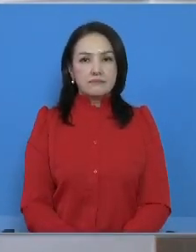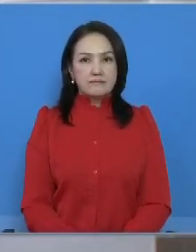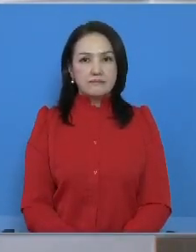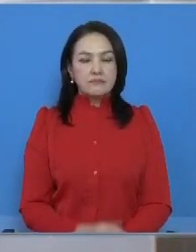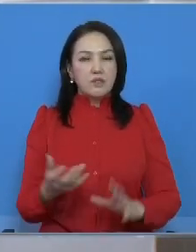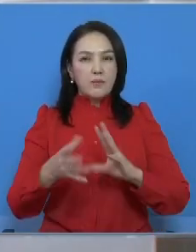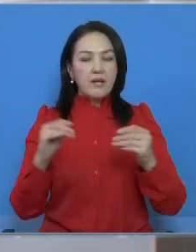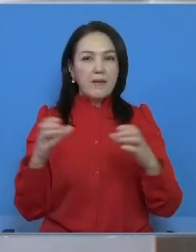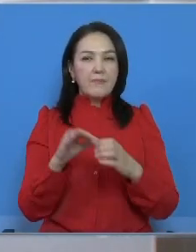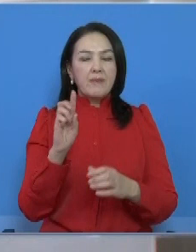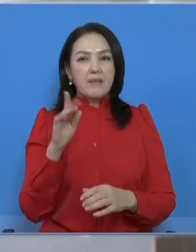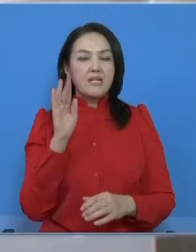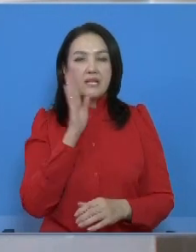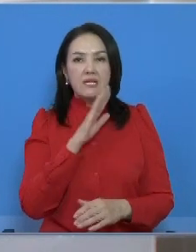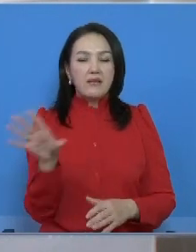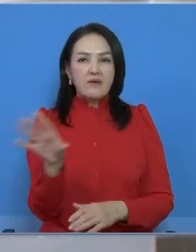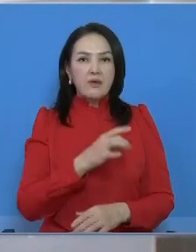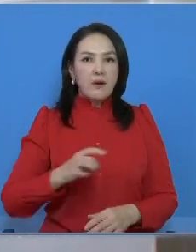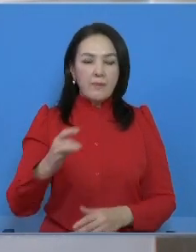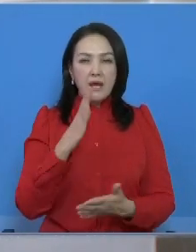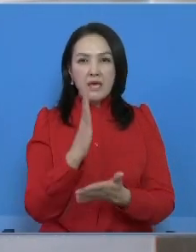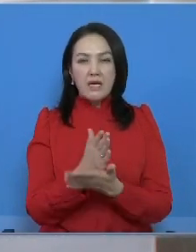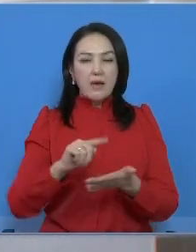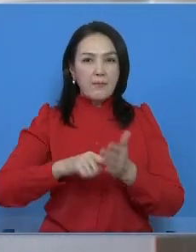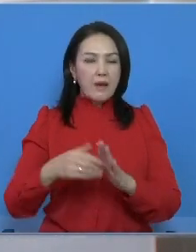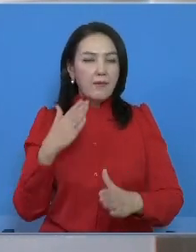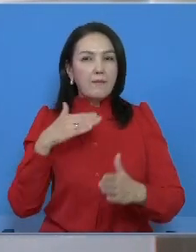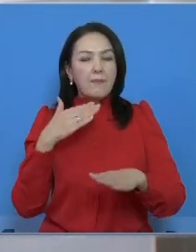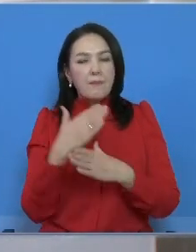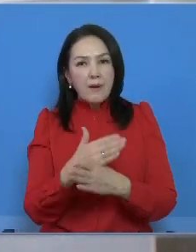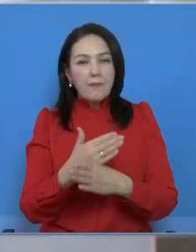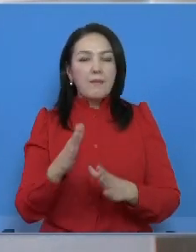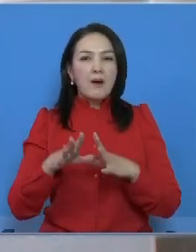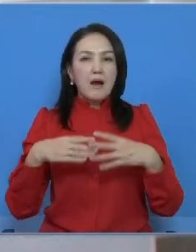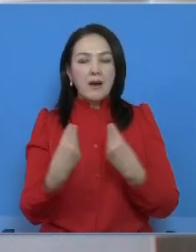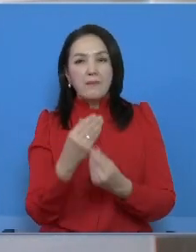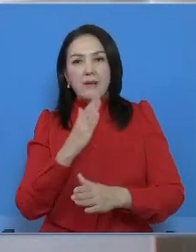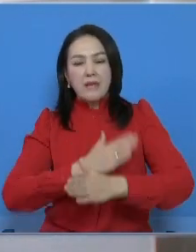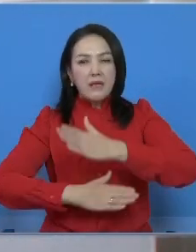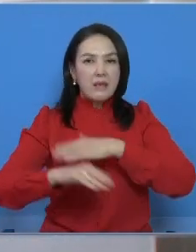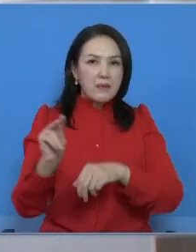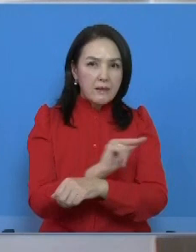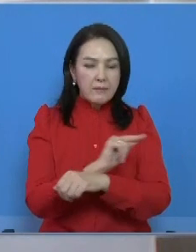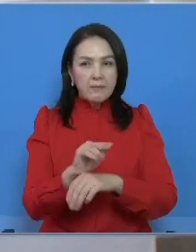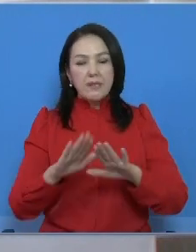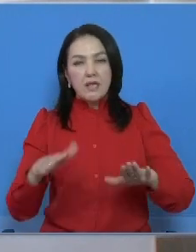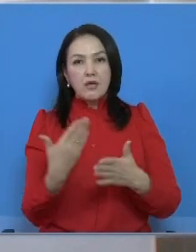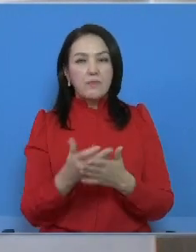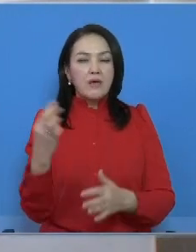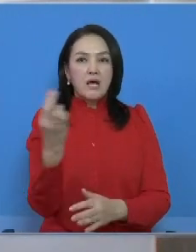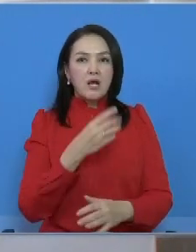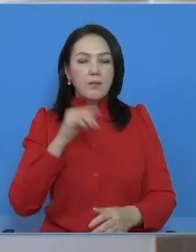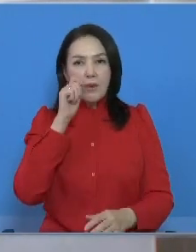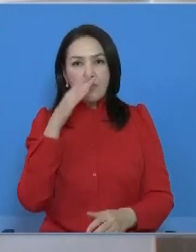общественный фонд Биби она есть во всех регионах области основная цель помочь инвалидам и семьям воспитывающих особенно детей в шалкар